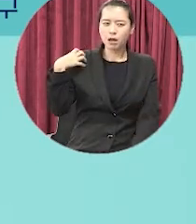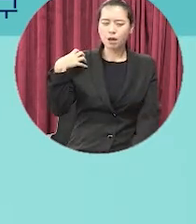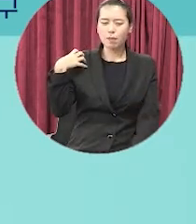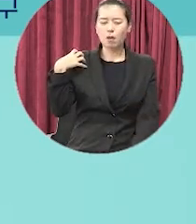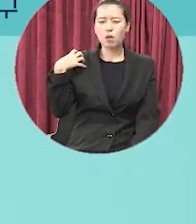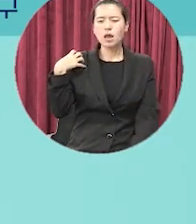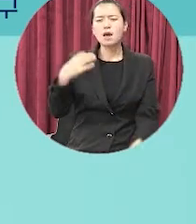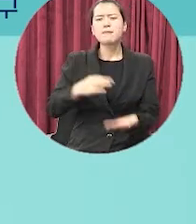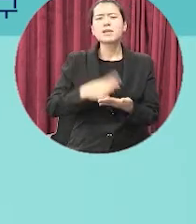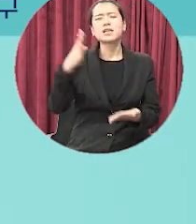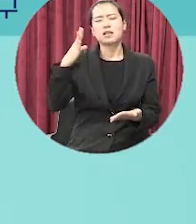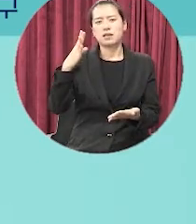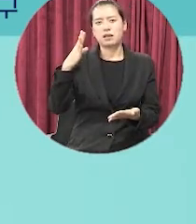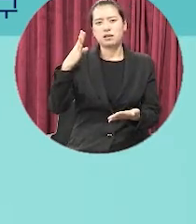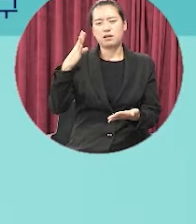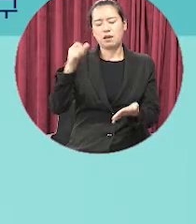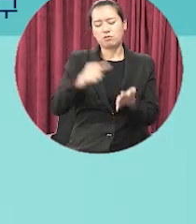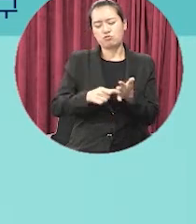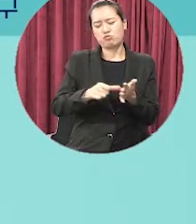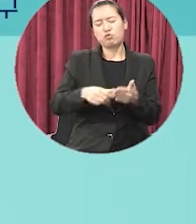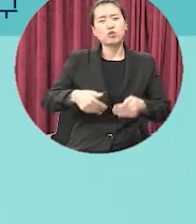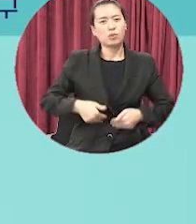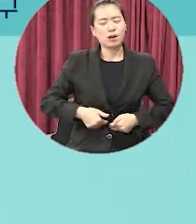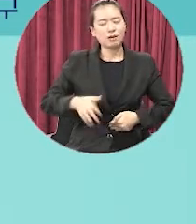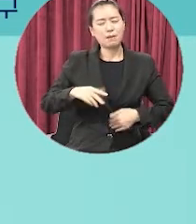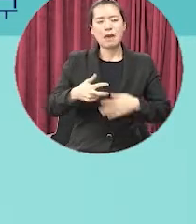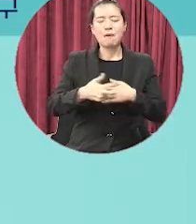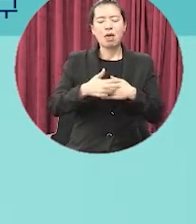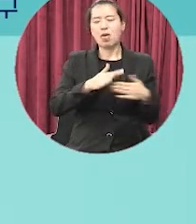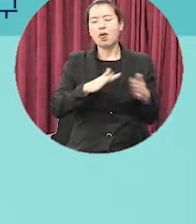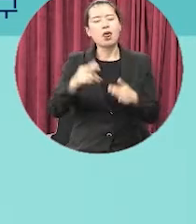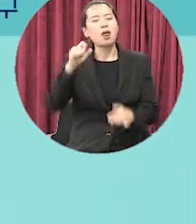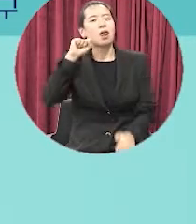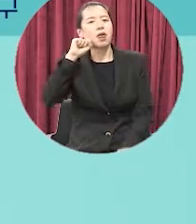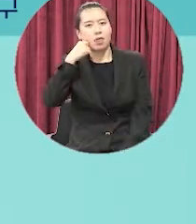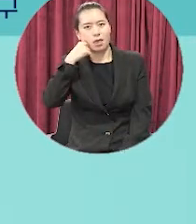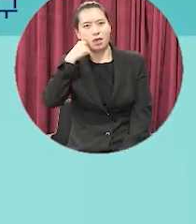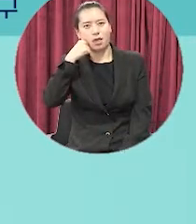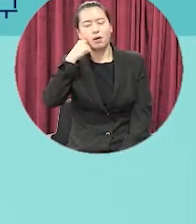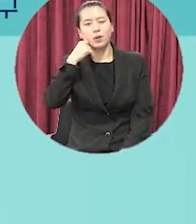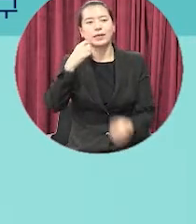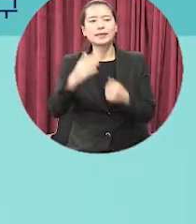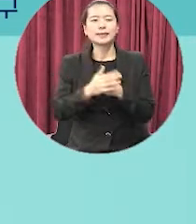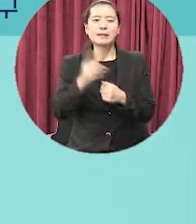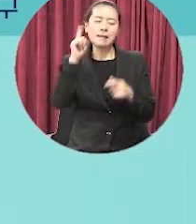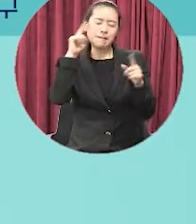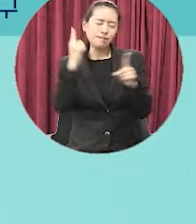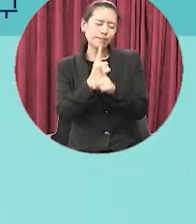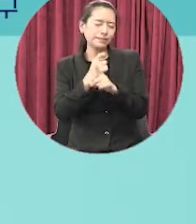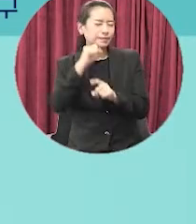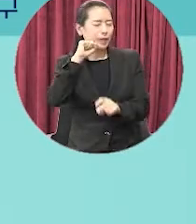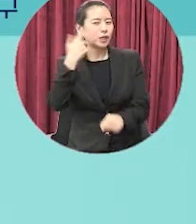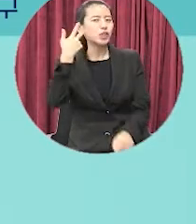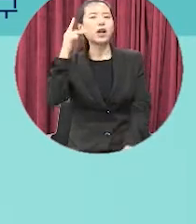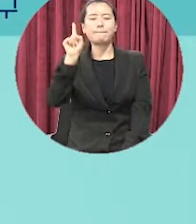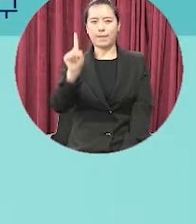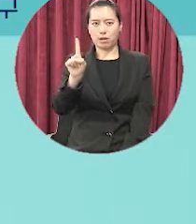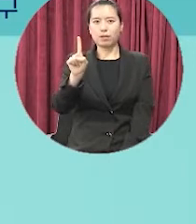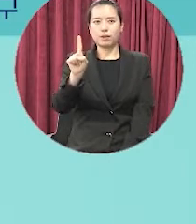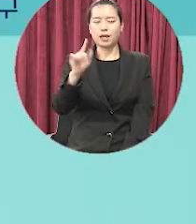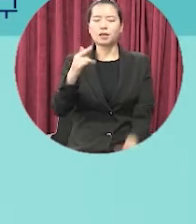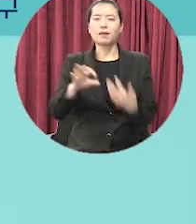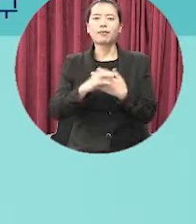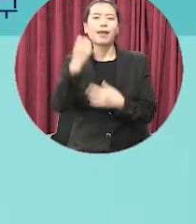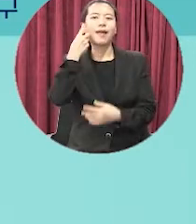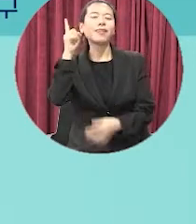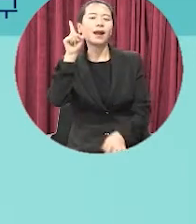툴들이 필요하기 때문에 병원에서 준비가 안 되는데 가만 있어요 그래서 현지어 1단으로 하지 못하고 있고 한 일주일 다닌 또는 한달